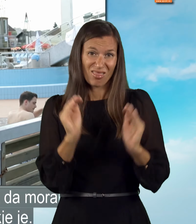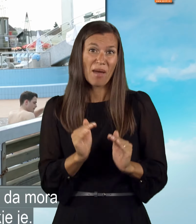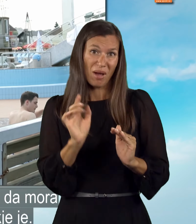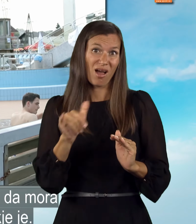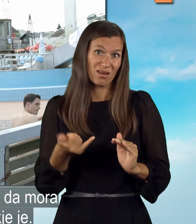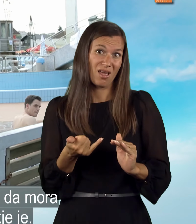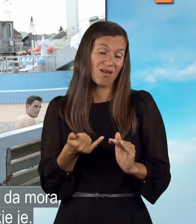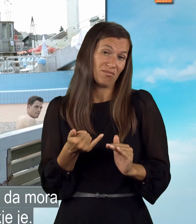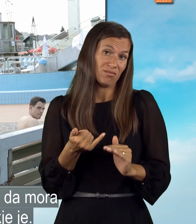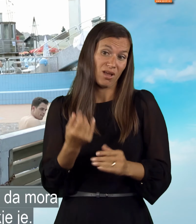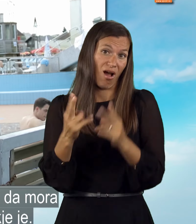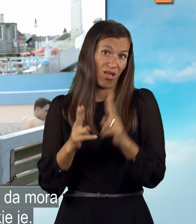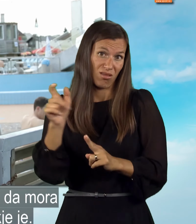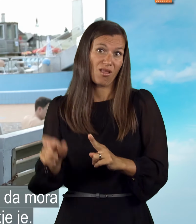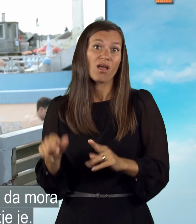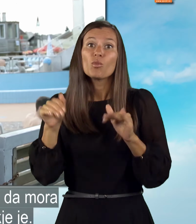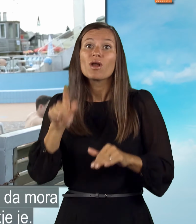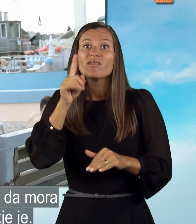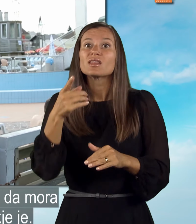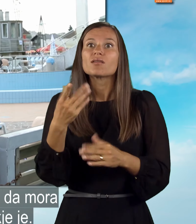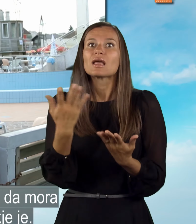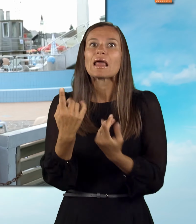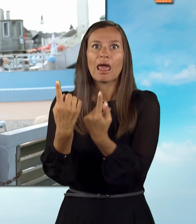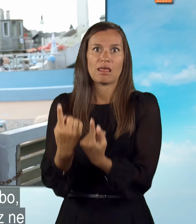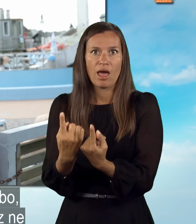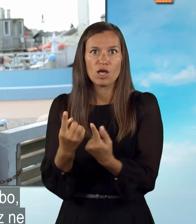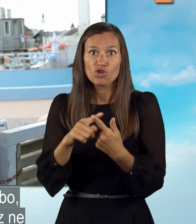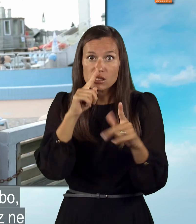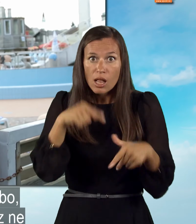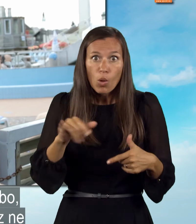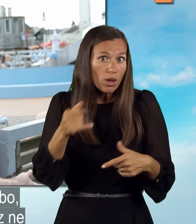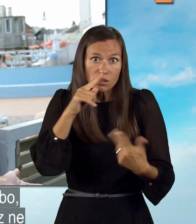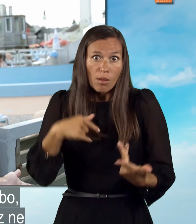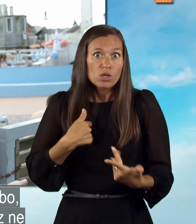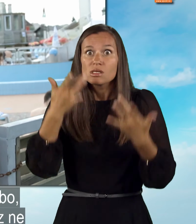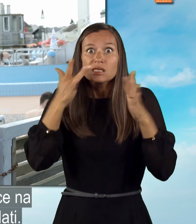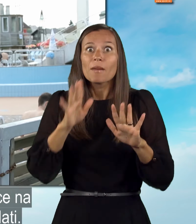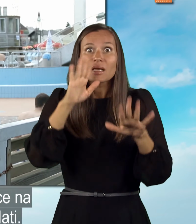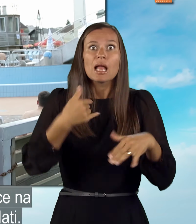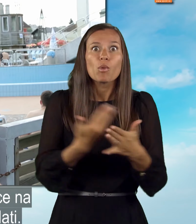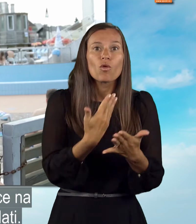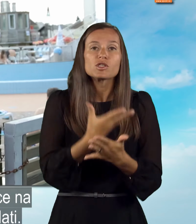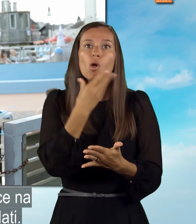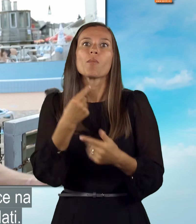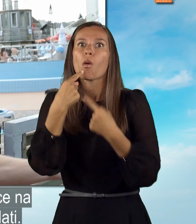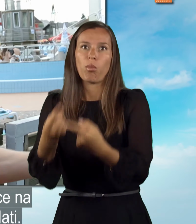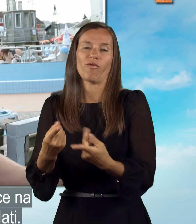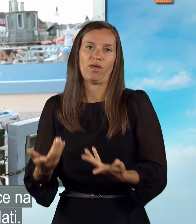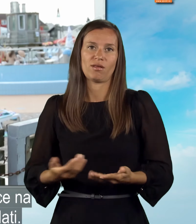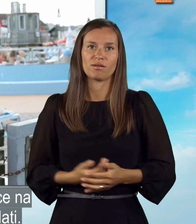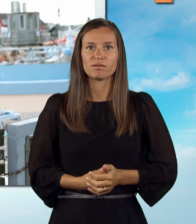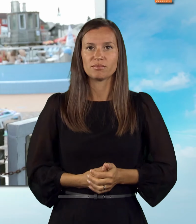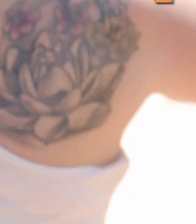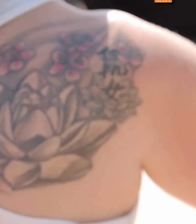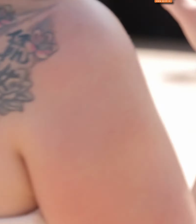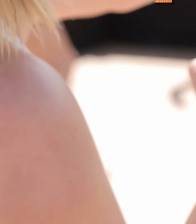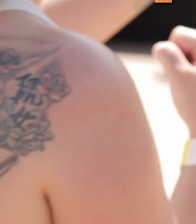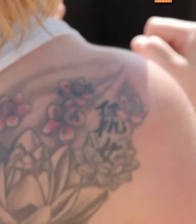kar je, ne? Je to pač, da mora kandidat vedeti, ki je. In če je pač slabo, glej, je slabo. Jaz ne znam slabo novico na lep način povedati.